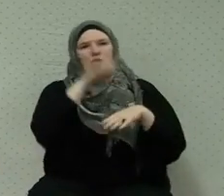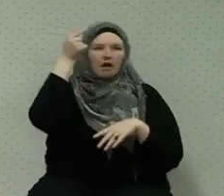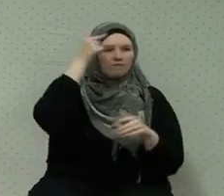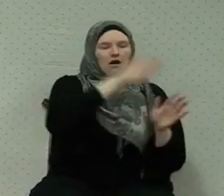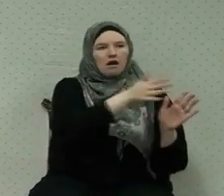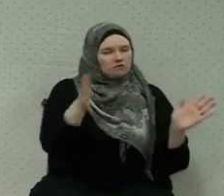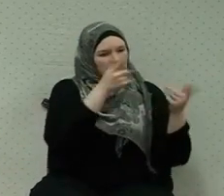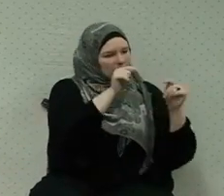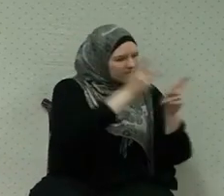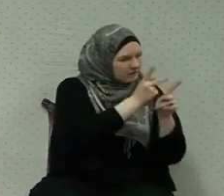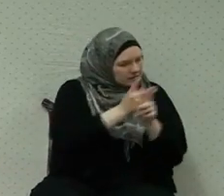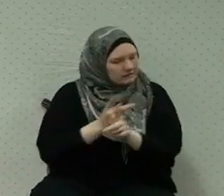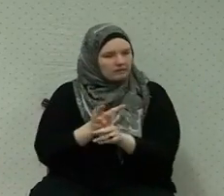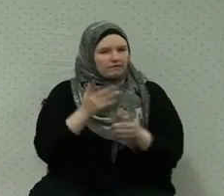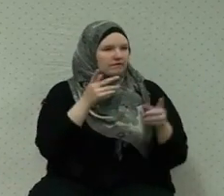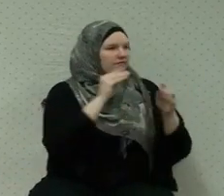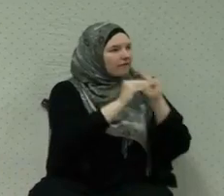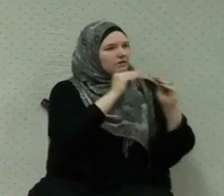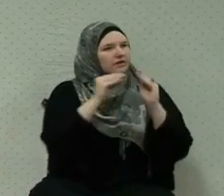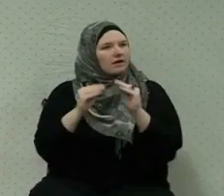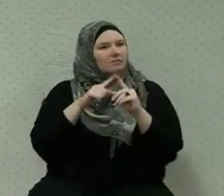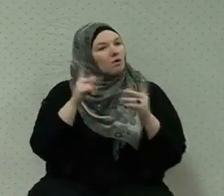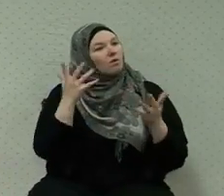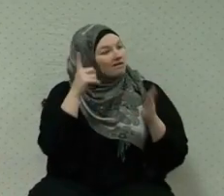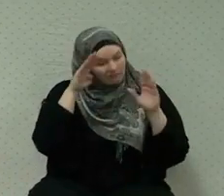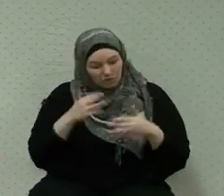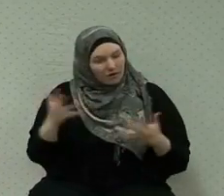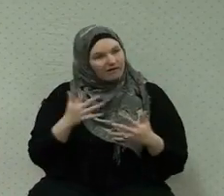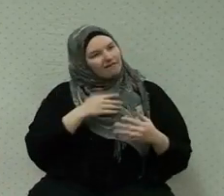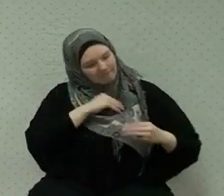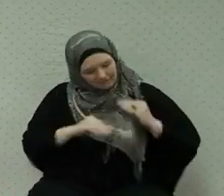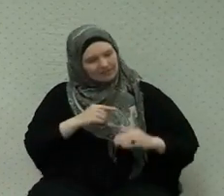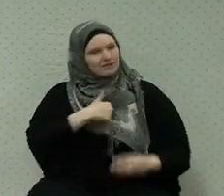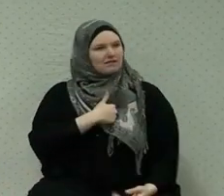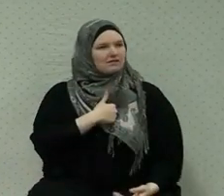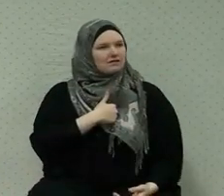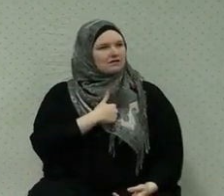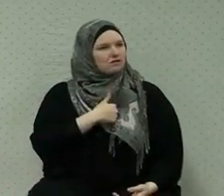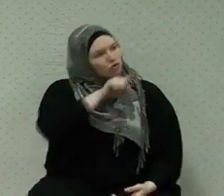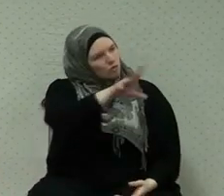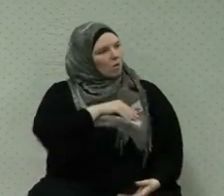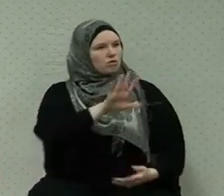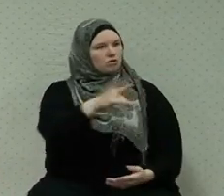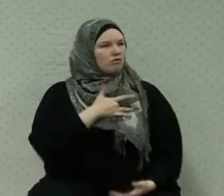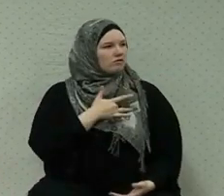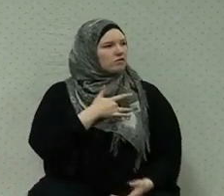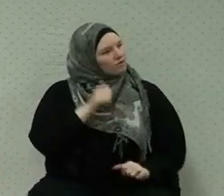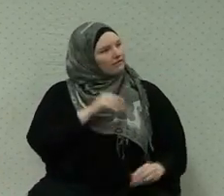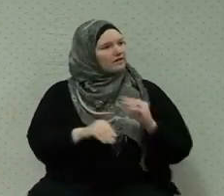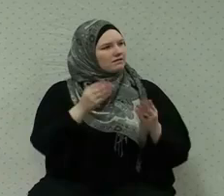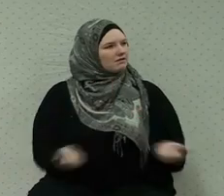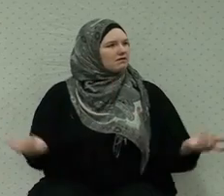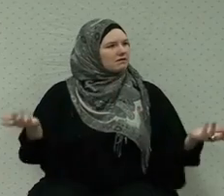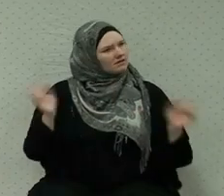in the jurisprudence, in the fiqh of Islam, إِنَّ الْمَاءَ إِذَا بَلَغَ الْقُلَّتَيْنِ لَا